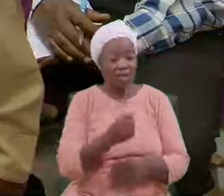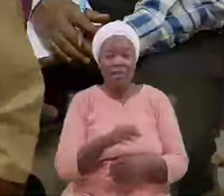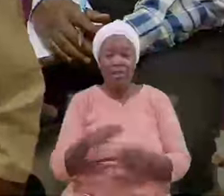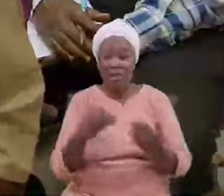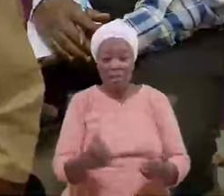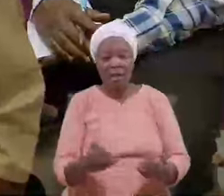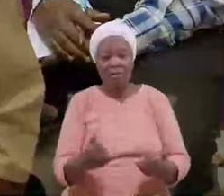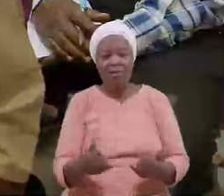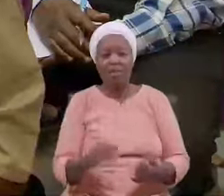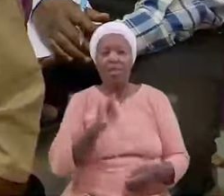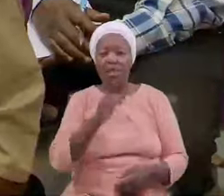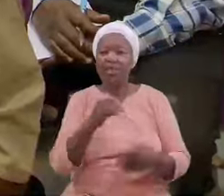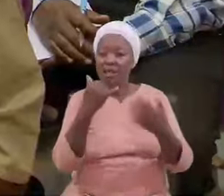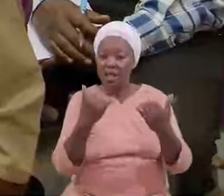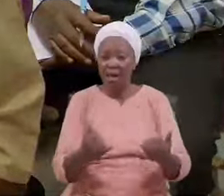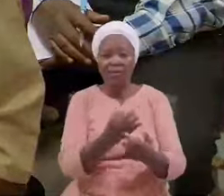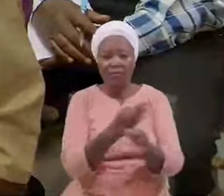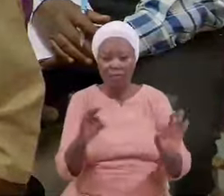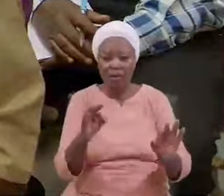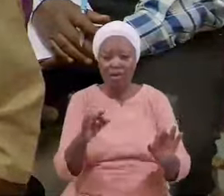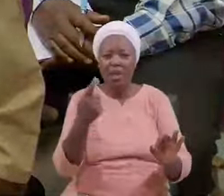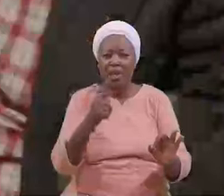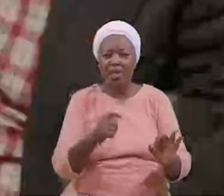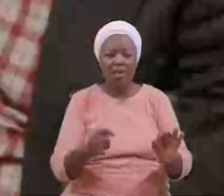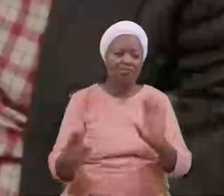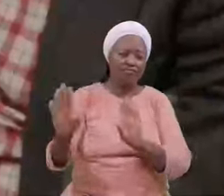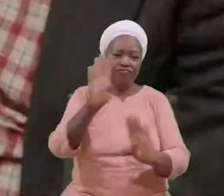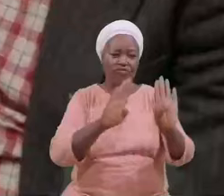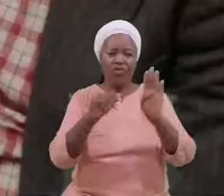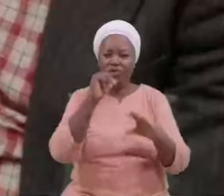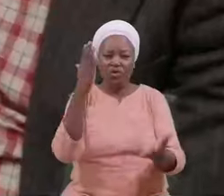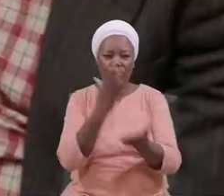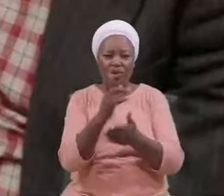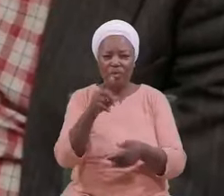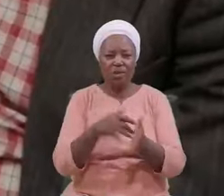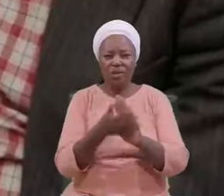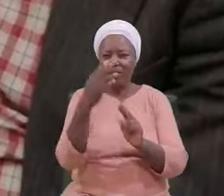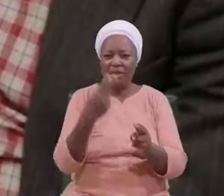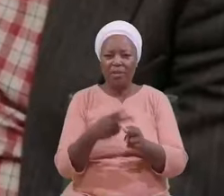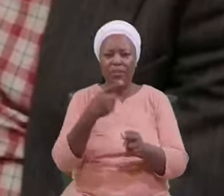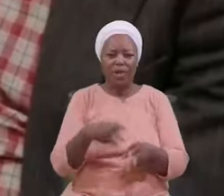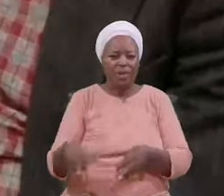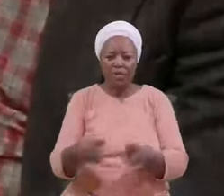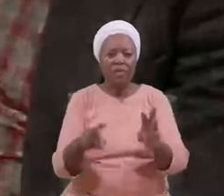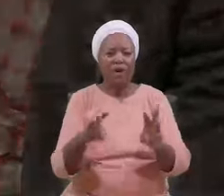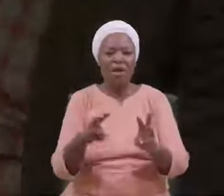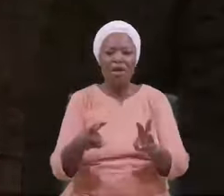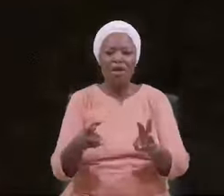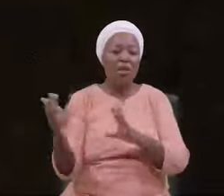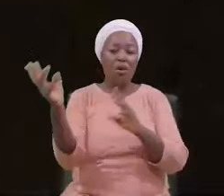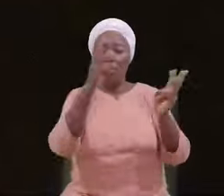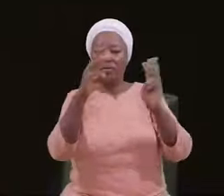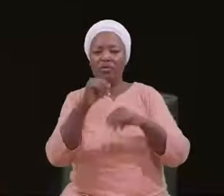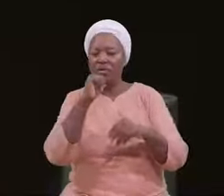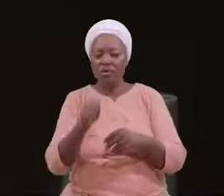libre. La tempête ne t'empêchera pas. Les vagues ne t'empêcheront pas.